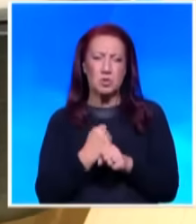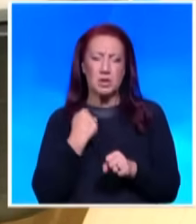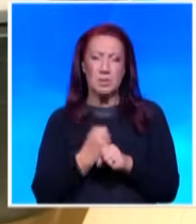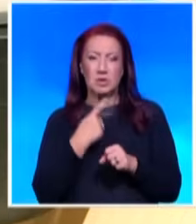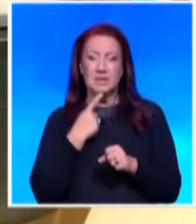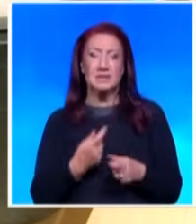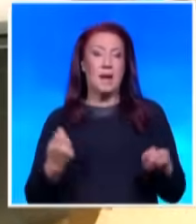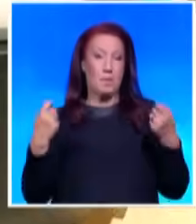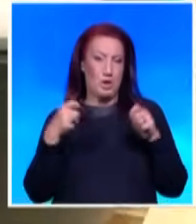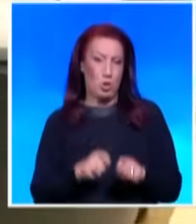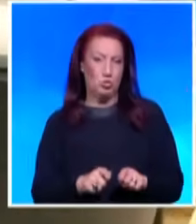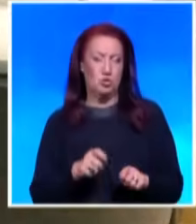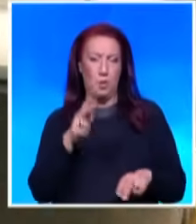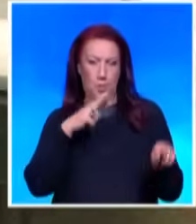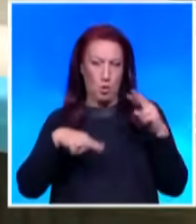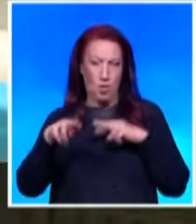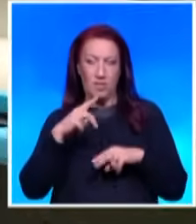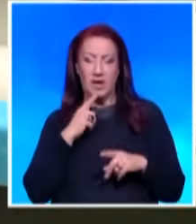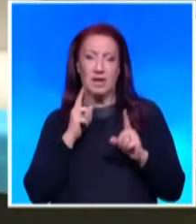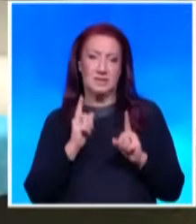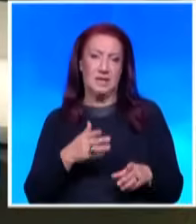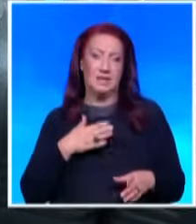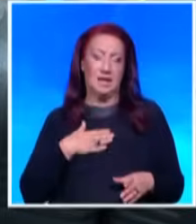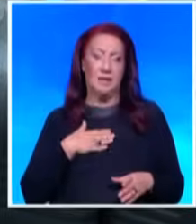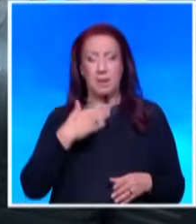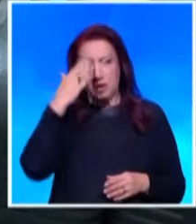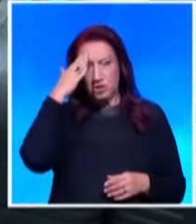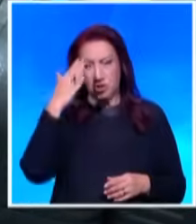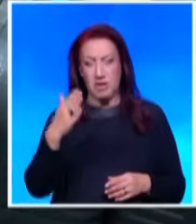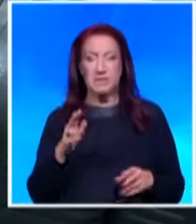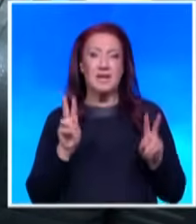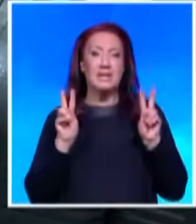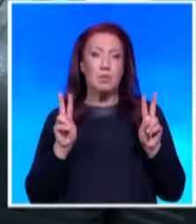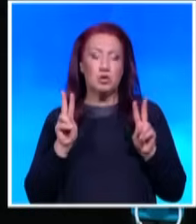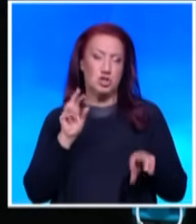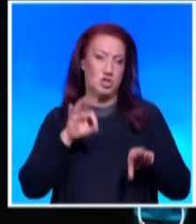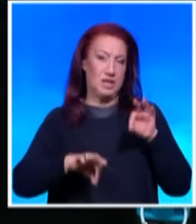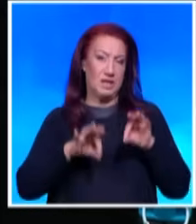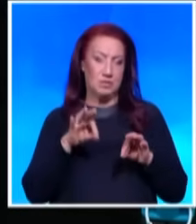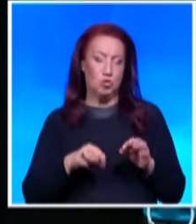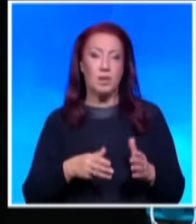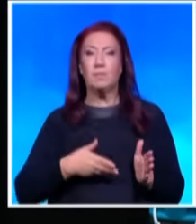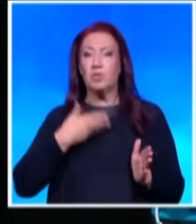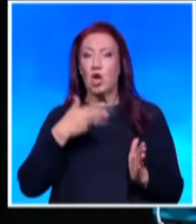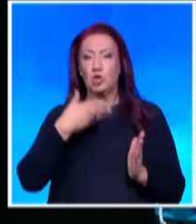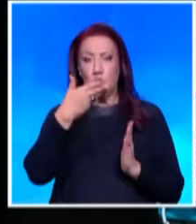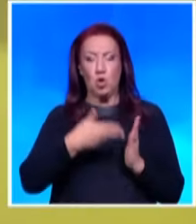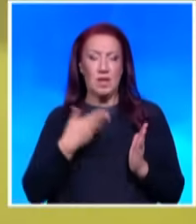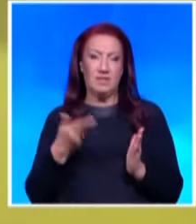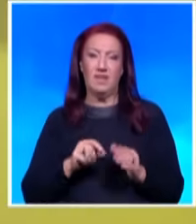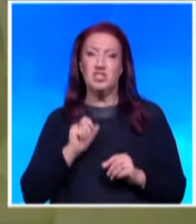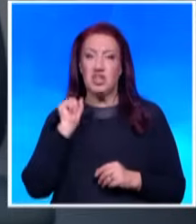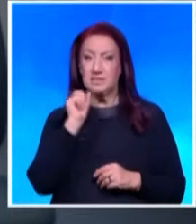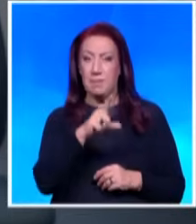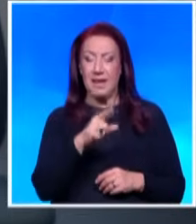завършат процедурата и да осигурят протичане на честни и демократични избори. Докладът вече е изпратен в Централната избирателна комисия.